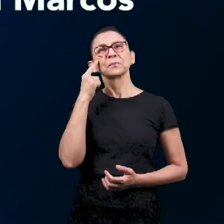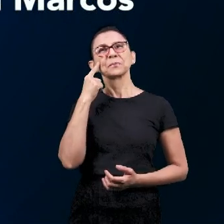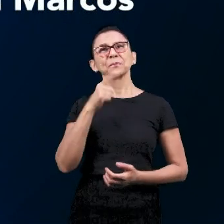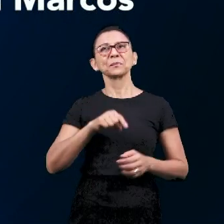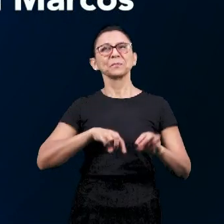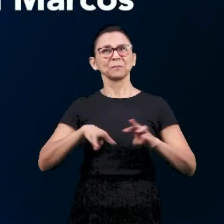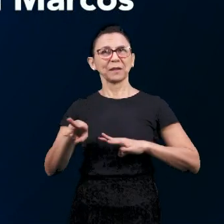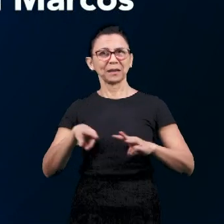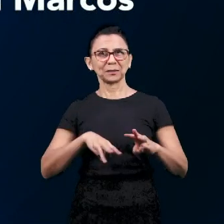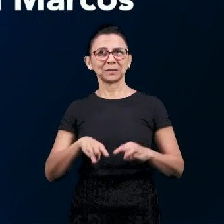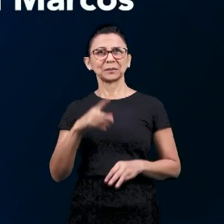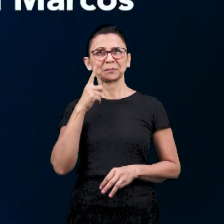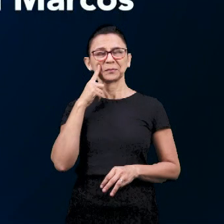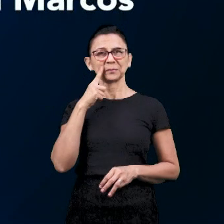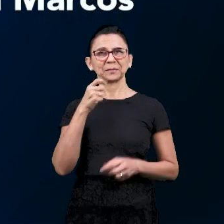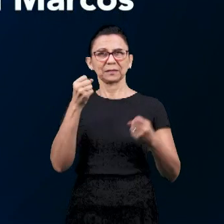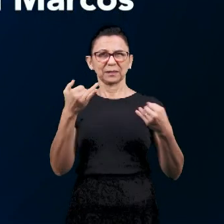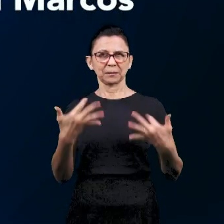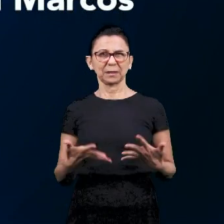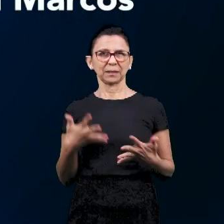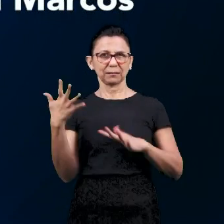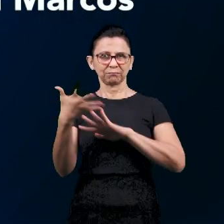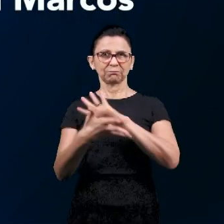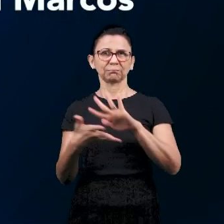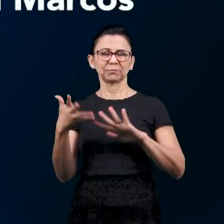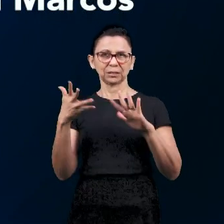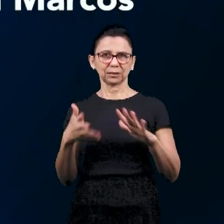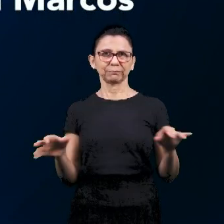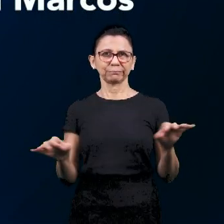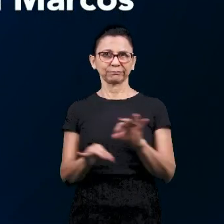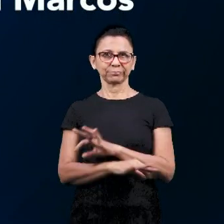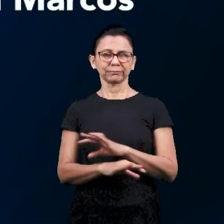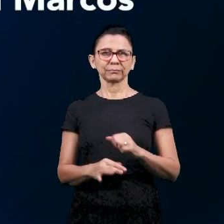10, où nous lisons.